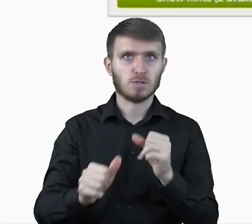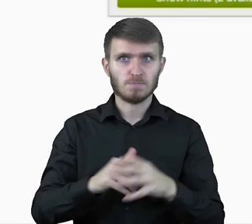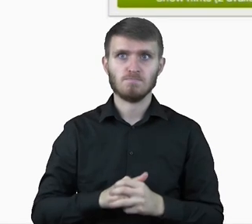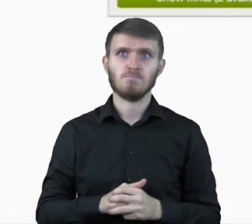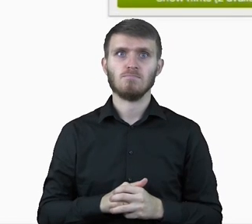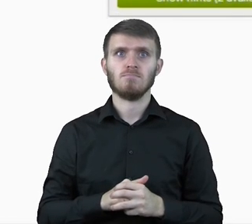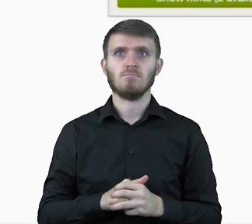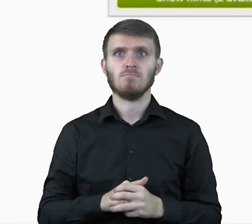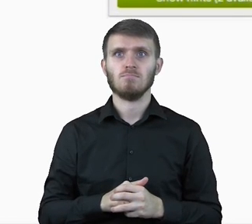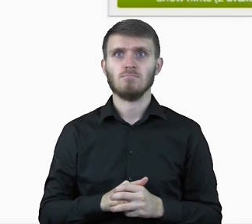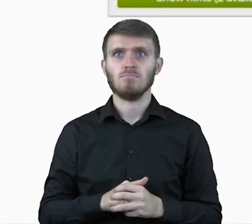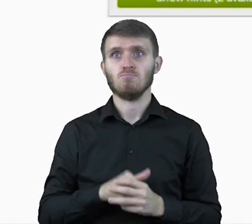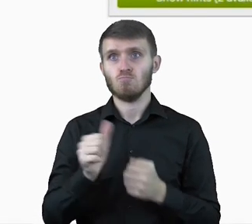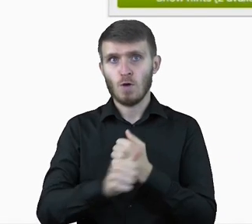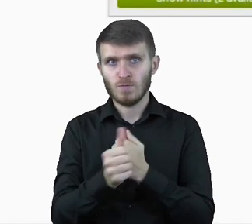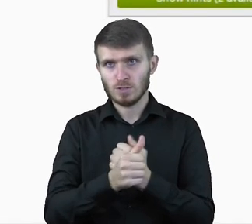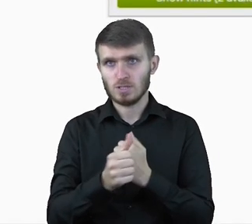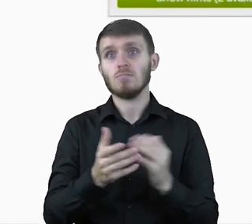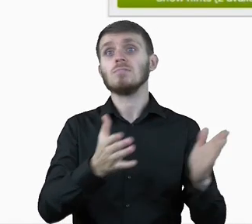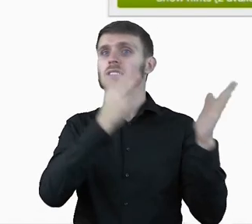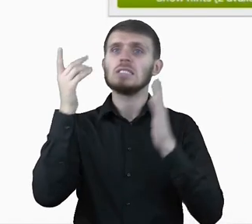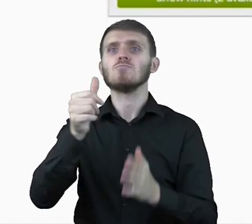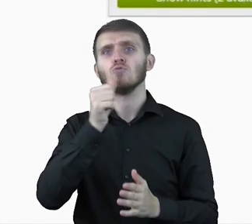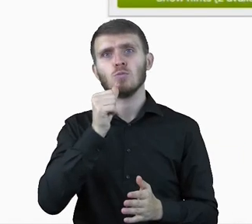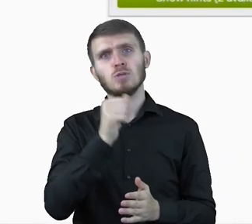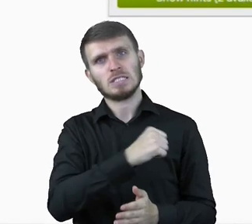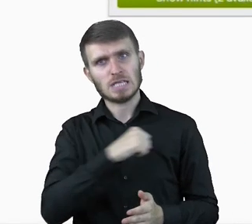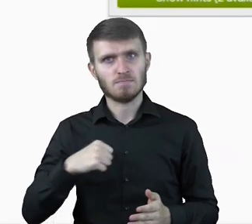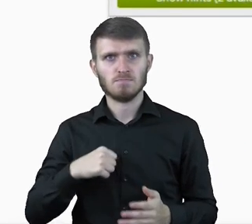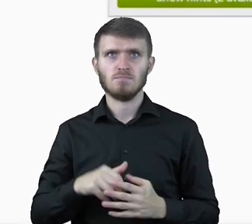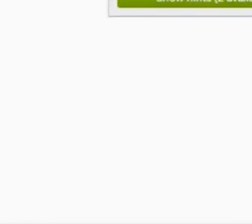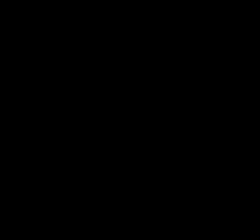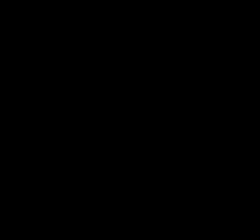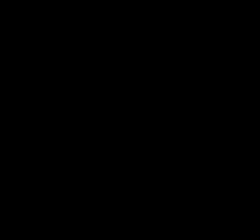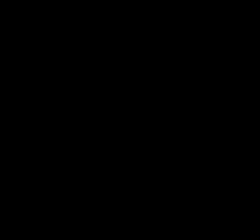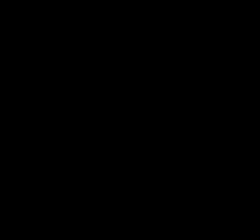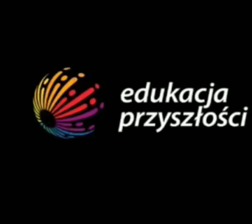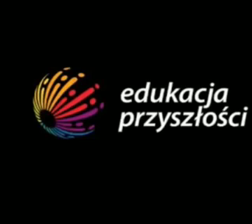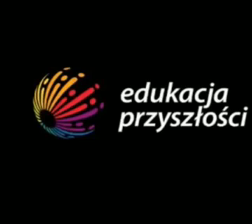Spróbuj zrobić sam to ćwiczenie. Link do niego znajdziesz w opisie tego filmu.